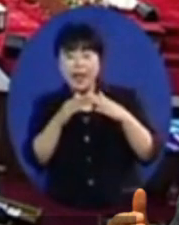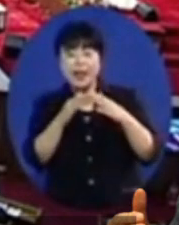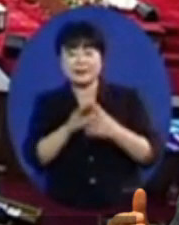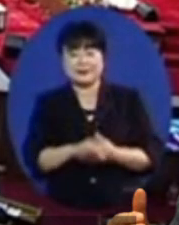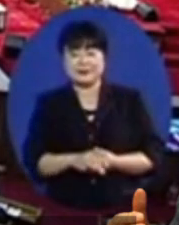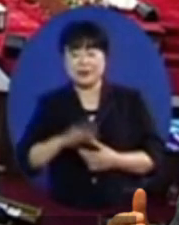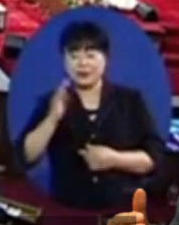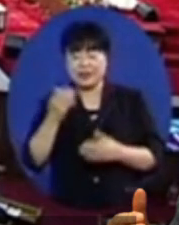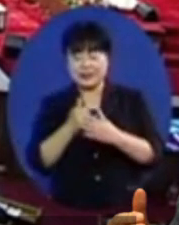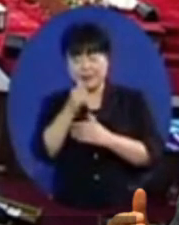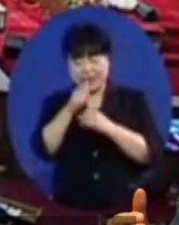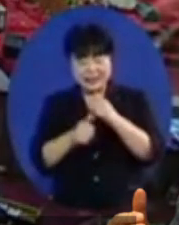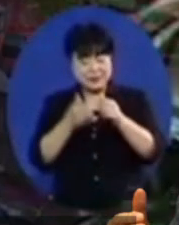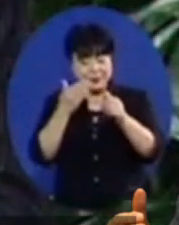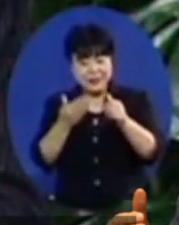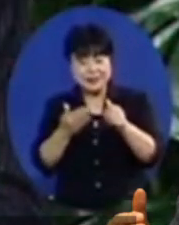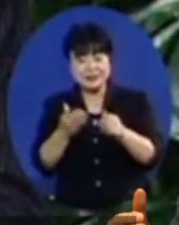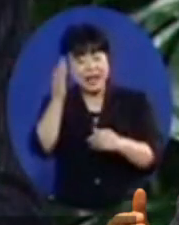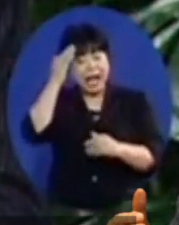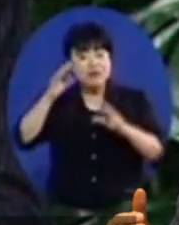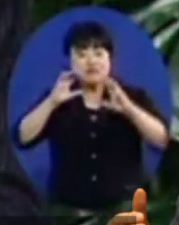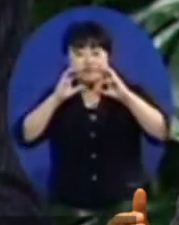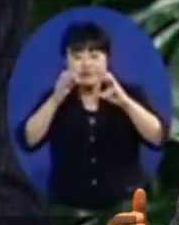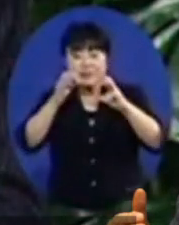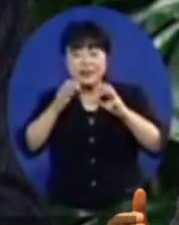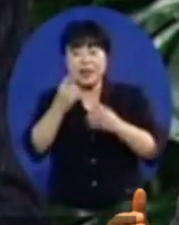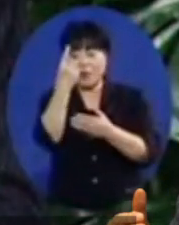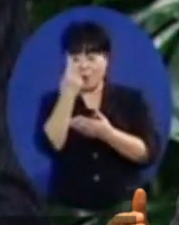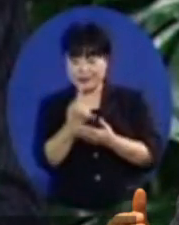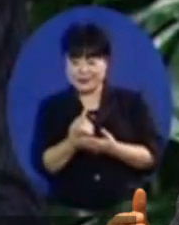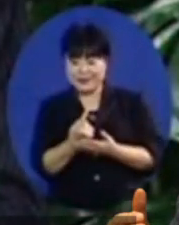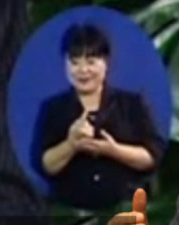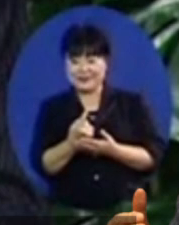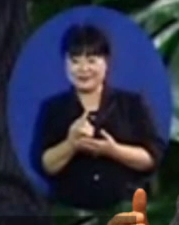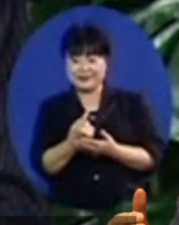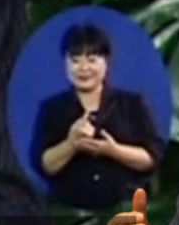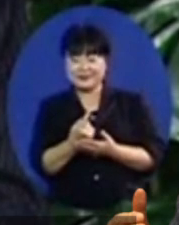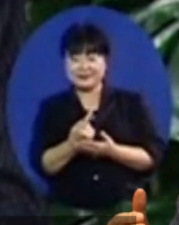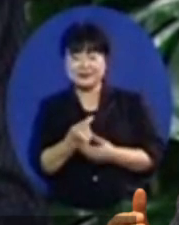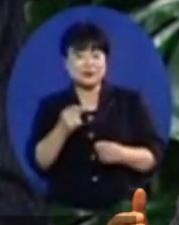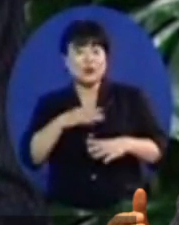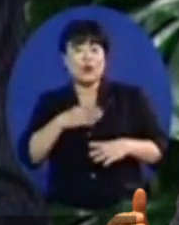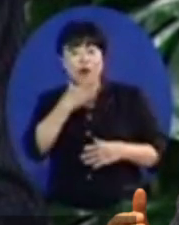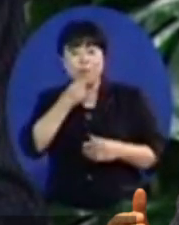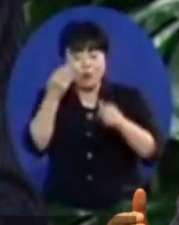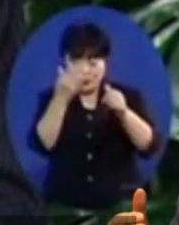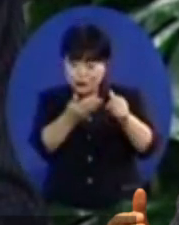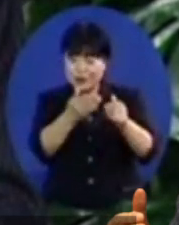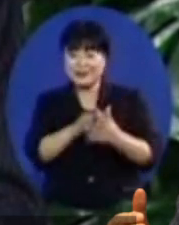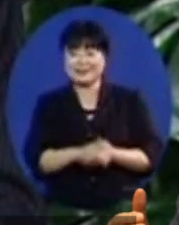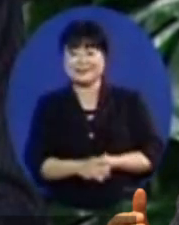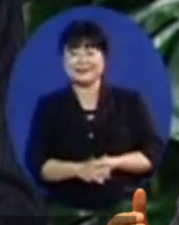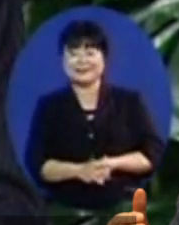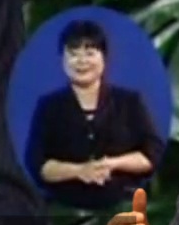교회가 되니까 하나님께서 우리 한국에 오셔서 놀라운 복을 주시는 것입니다.